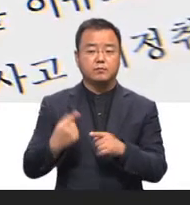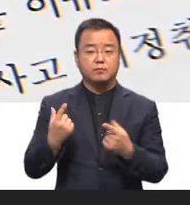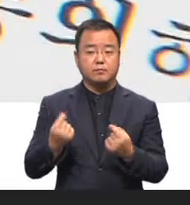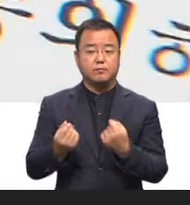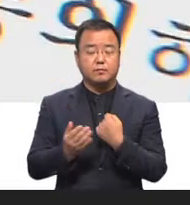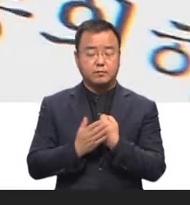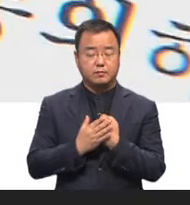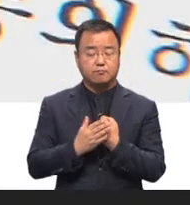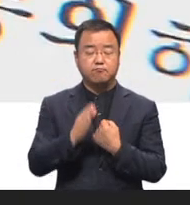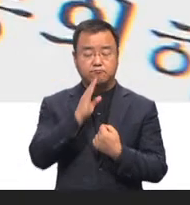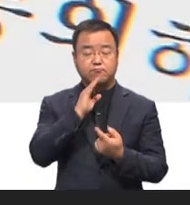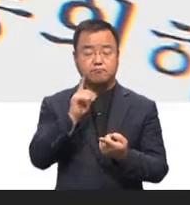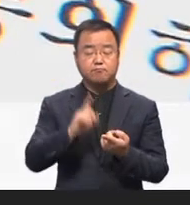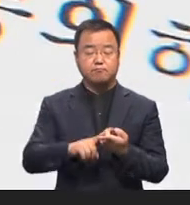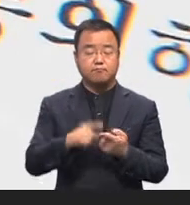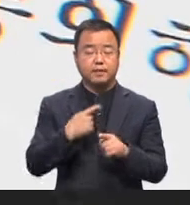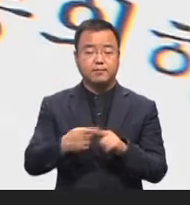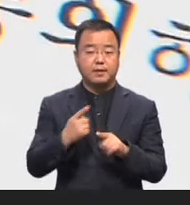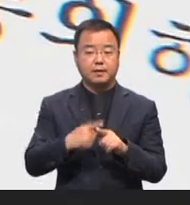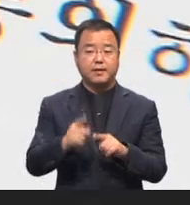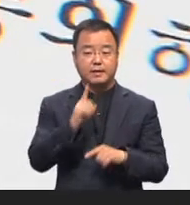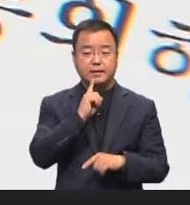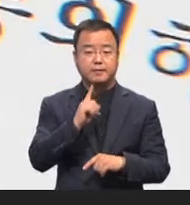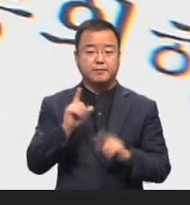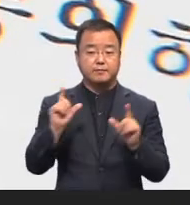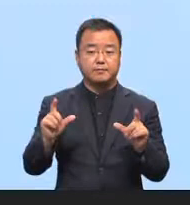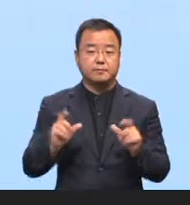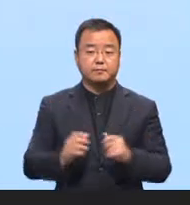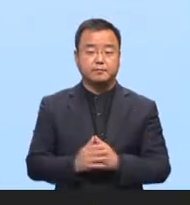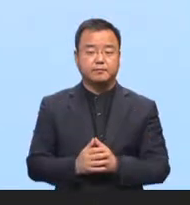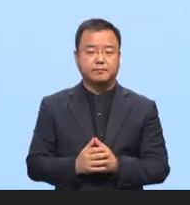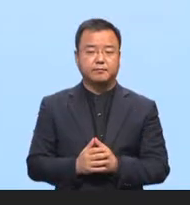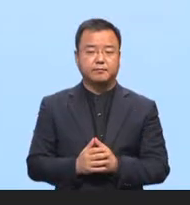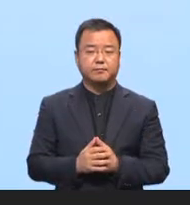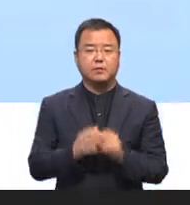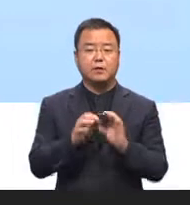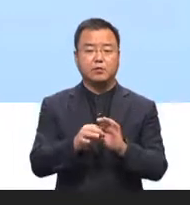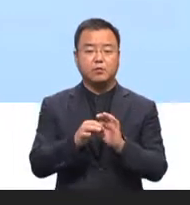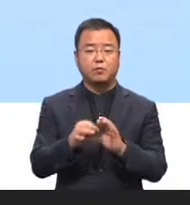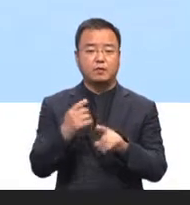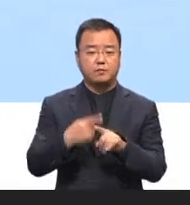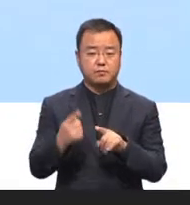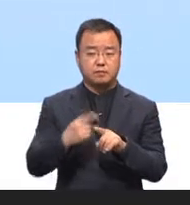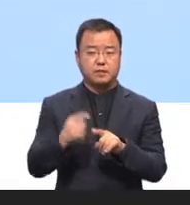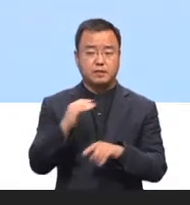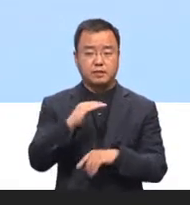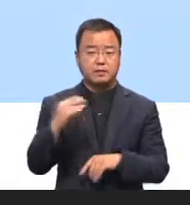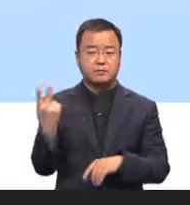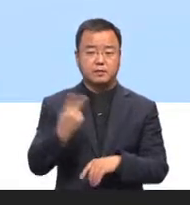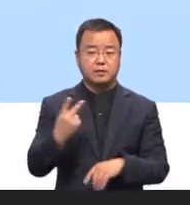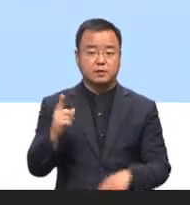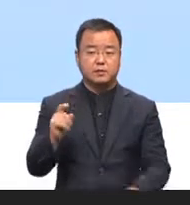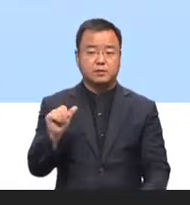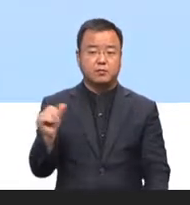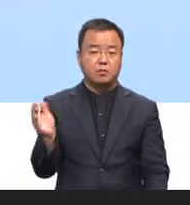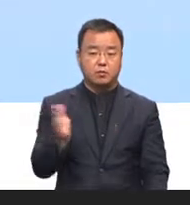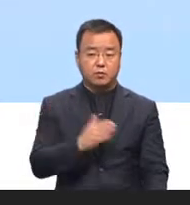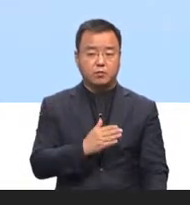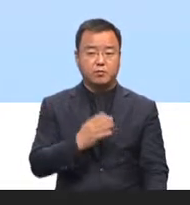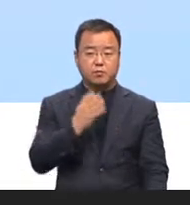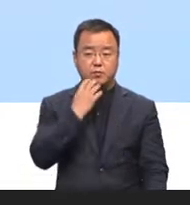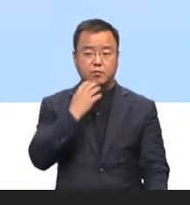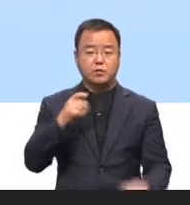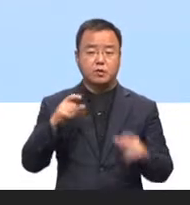적정한 평가라며 서울교육청의 손을 들어줬습니다. 해당 지표들은 2015년부터 서울시 교육청이